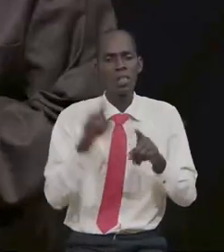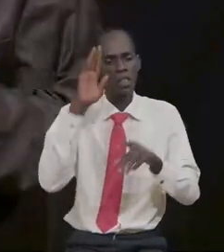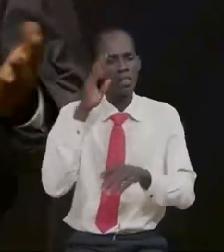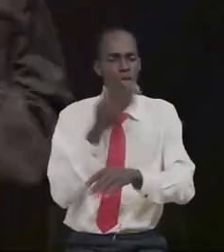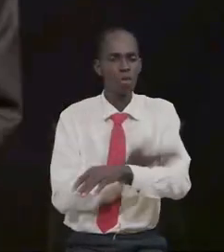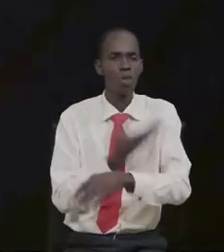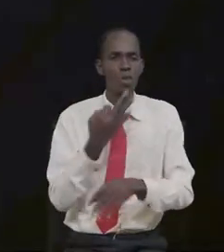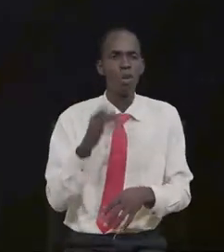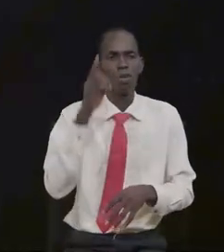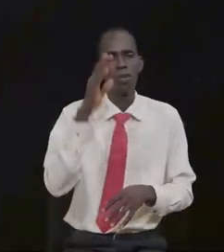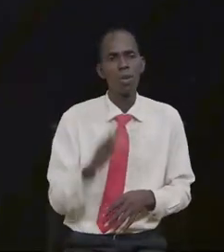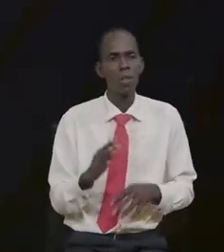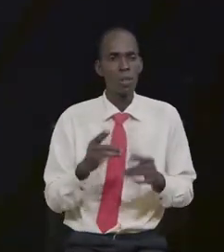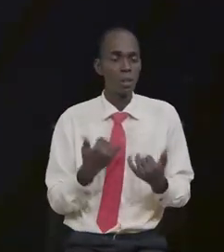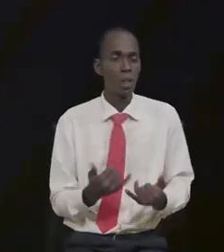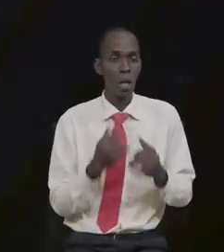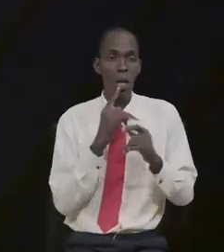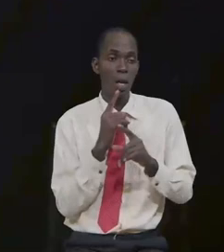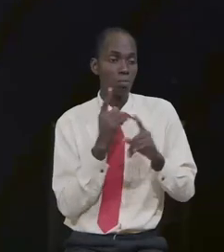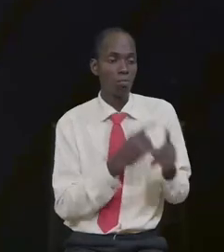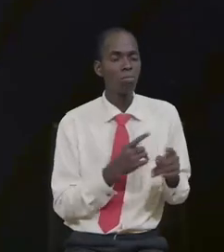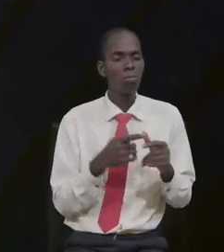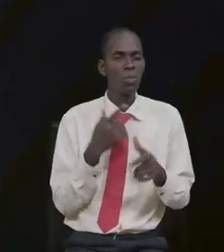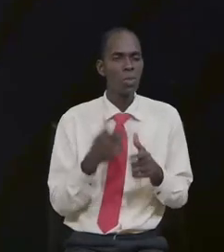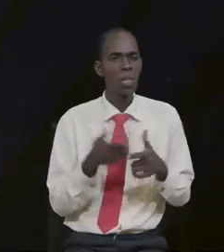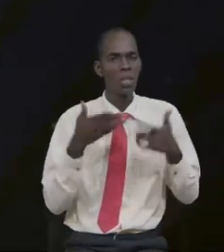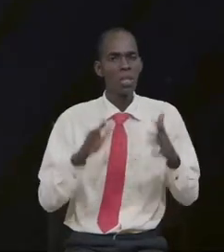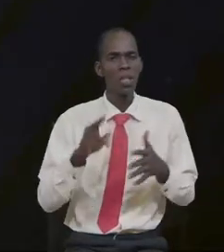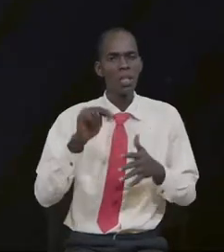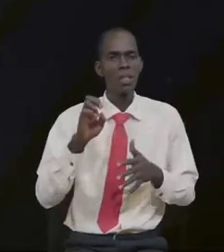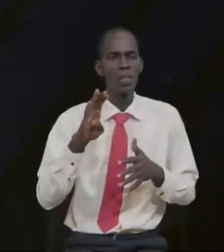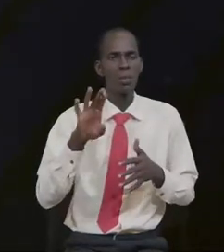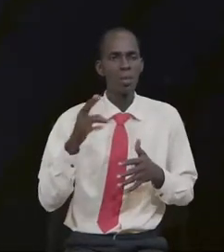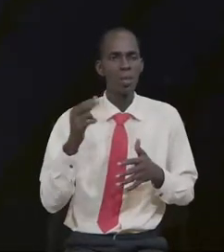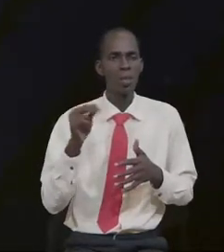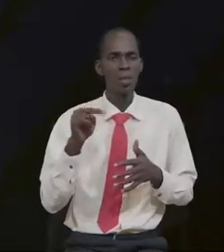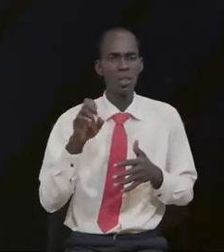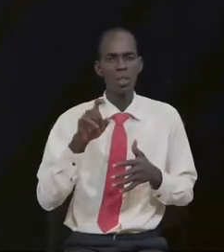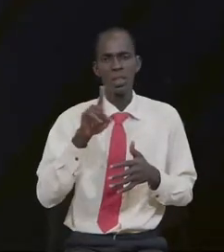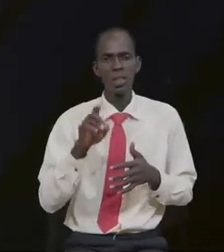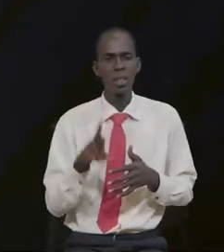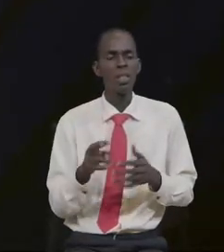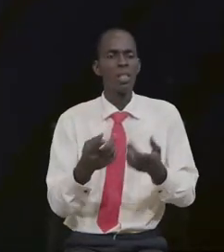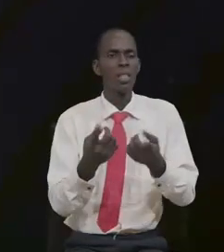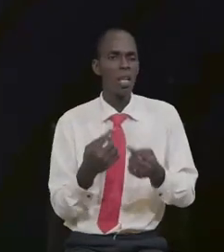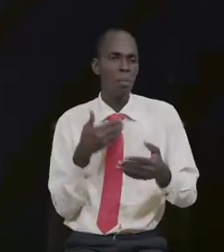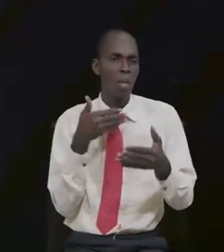ensuite, Nebuchadnezzar s'approcha de l'entrée de la fournaise